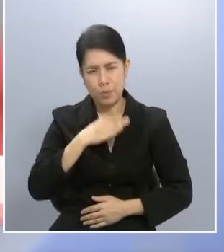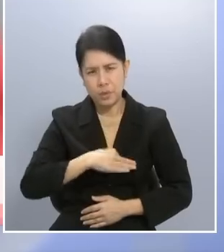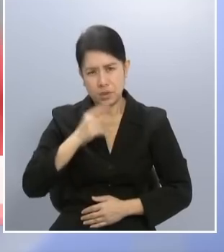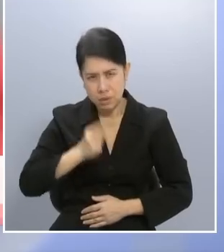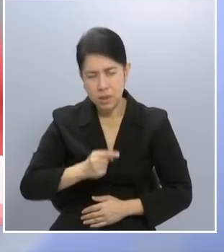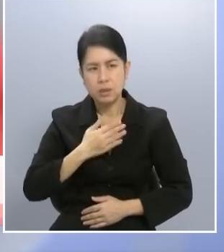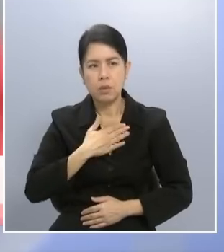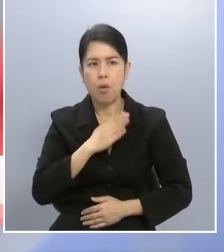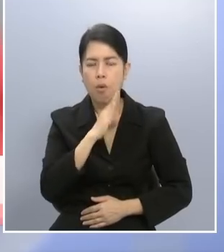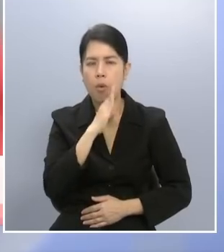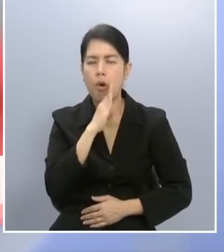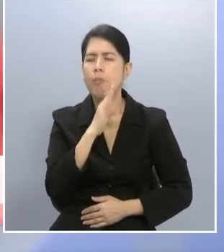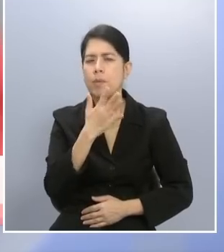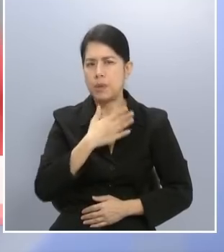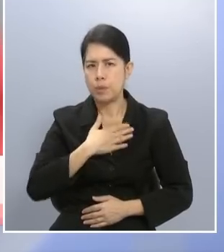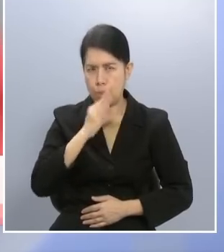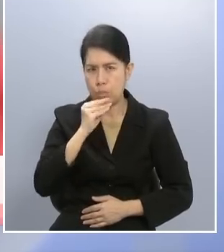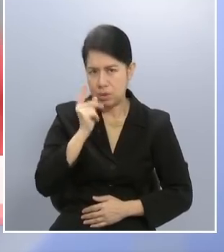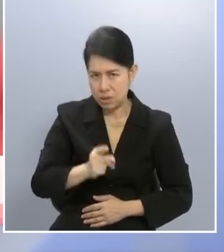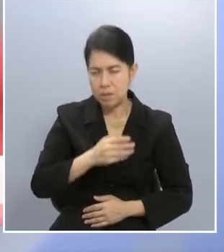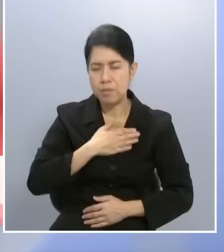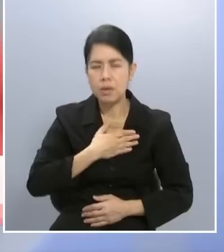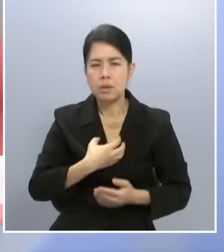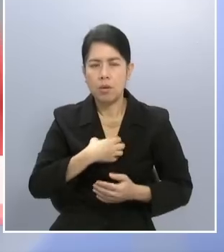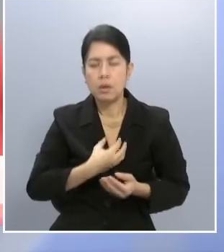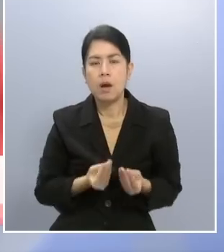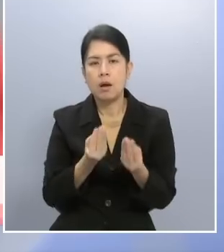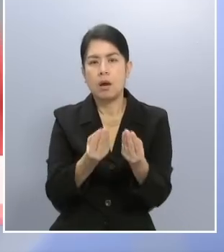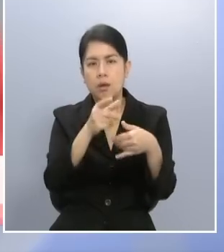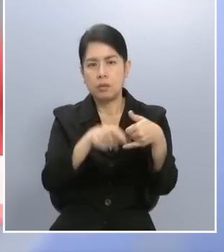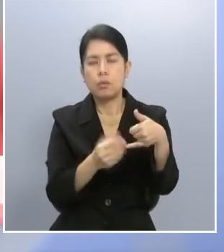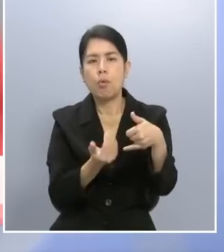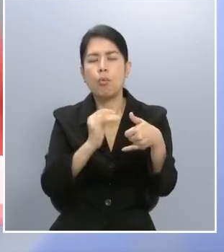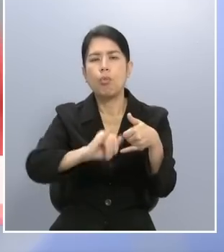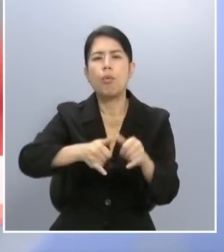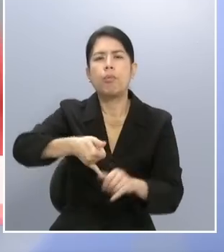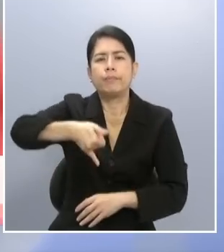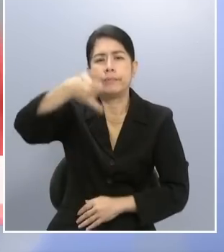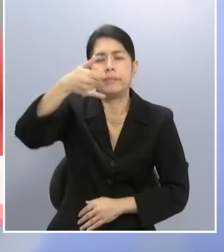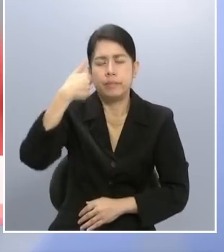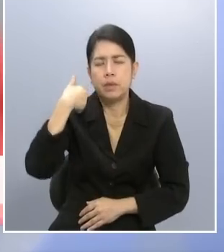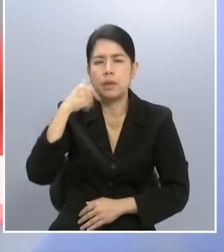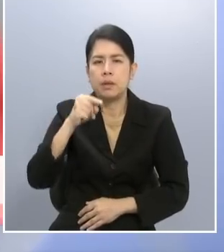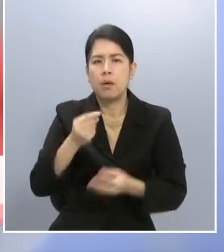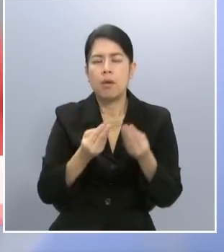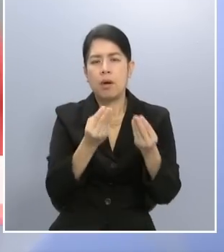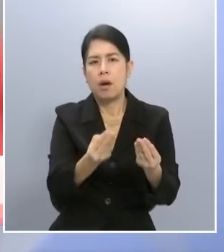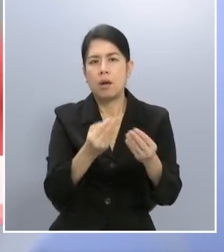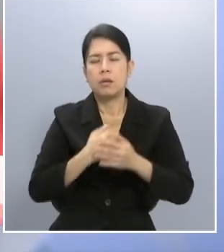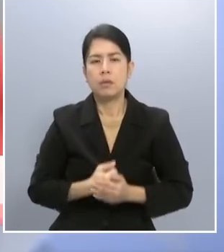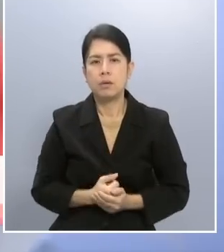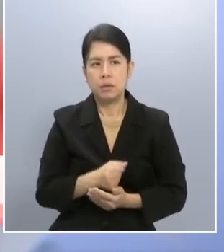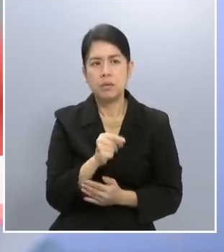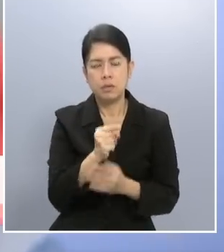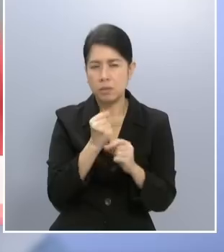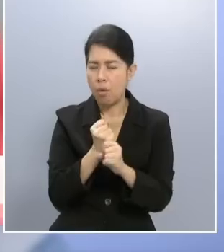ลูกเอ้ยใจดีแสนสุขนะลูกนะขึ้นตามสะบัดลูกทำบุญส่งผ้าป่ากฐินได๋ขอให้ลูกไปเอา